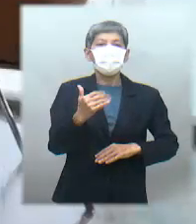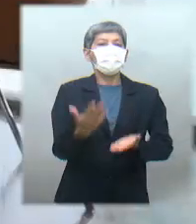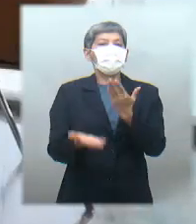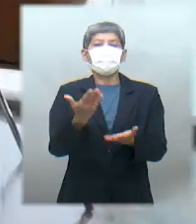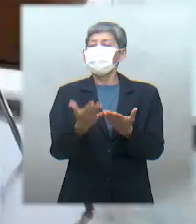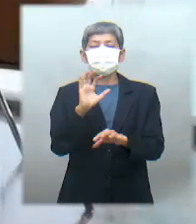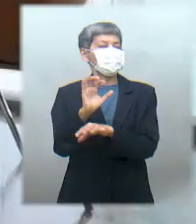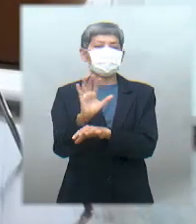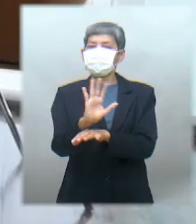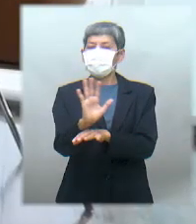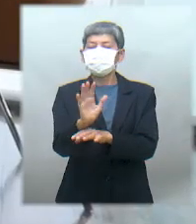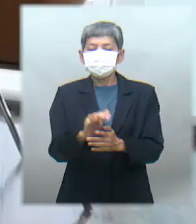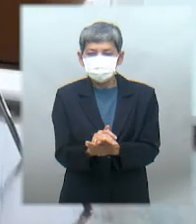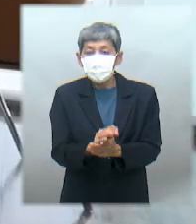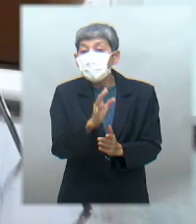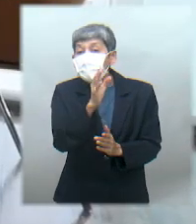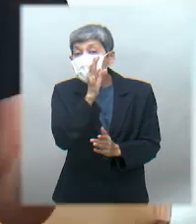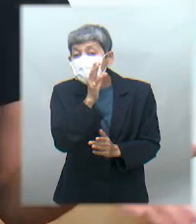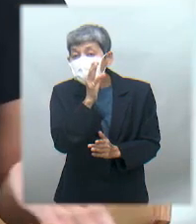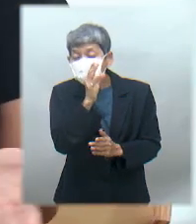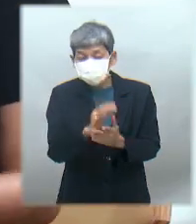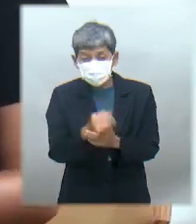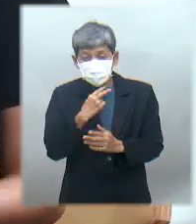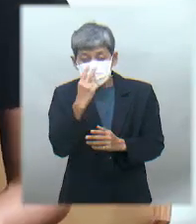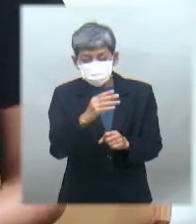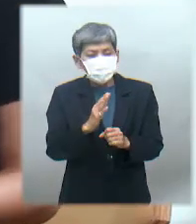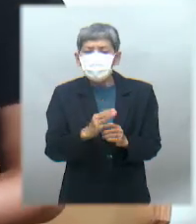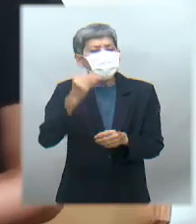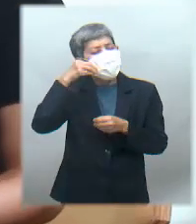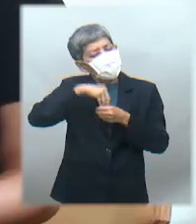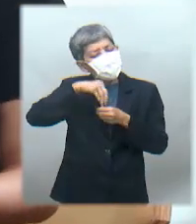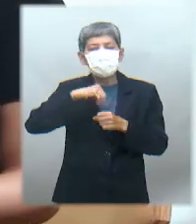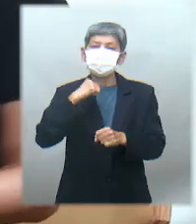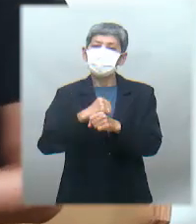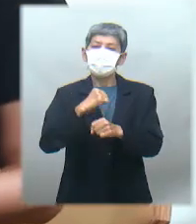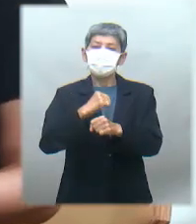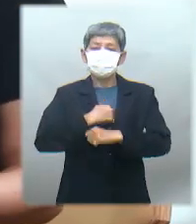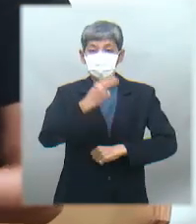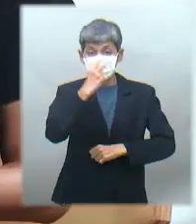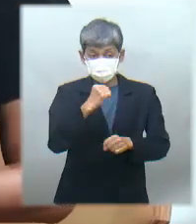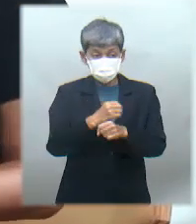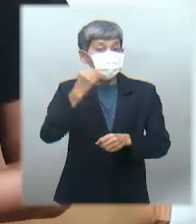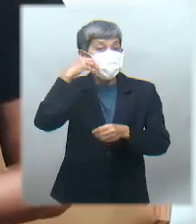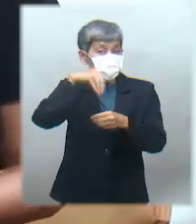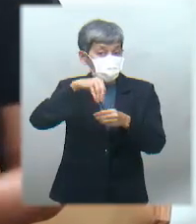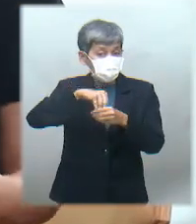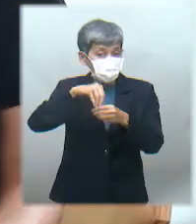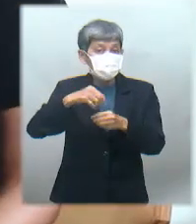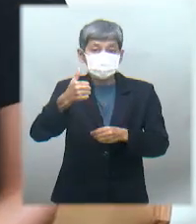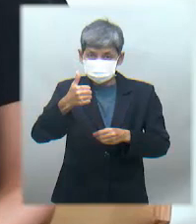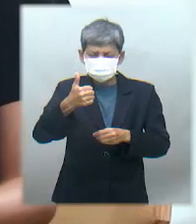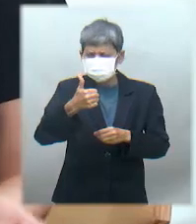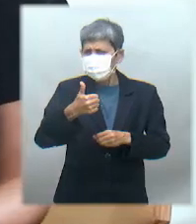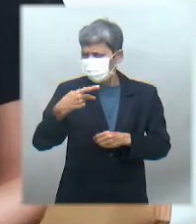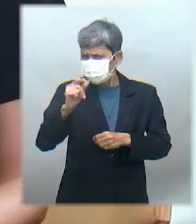วันนั้นก็ได้แต่วาถ้เกิดว่า conhecer เค้